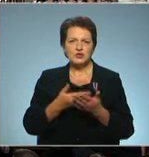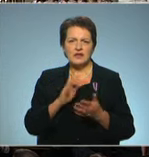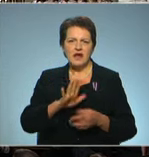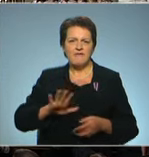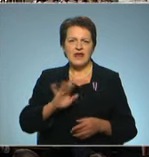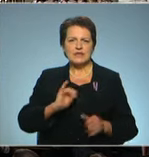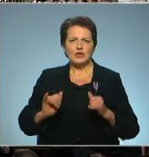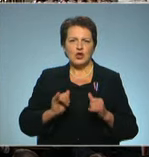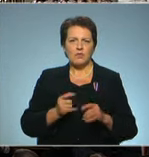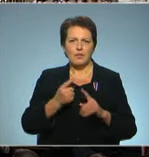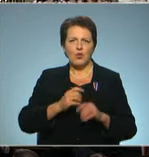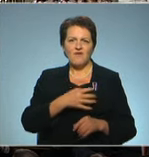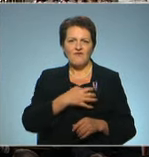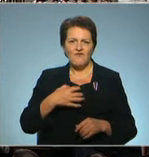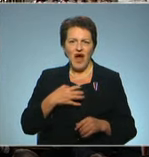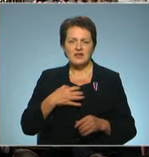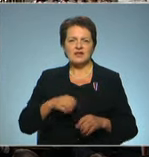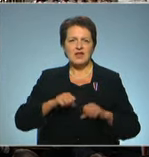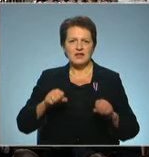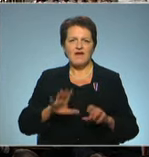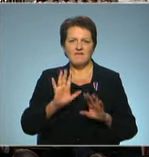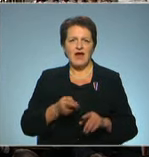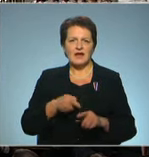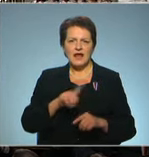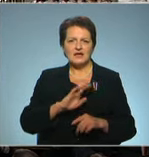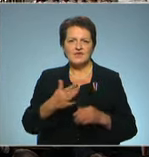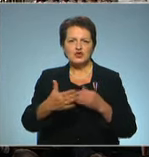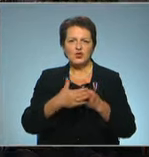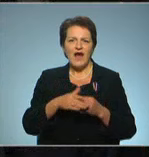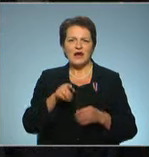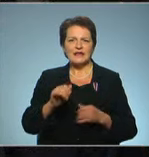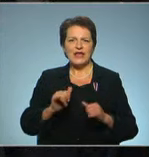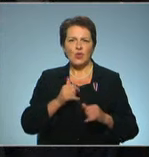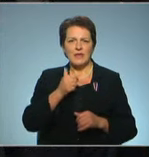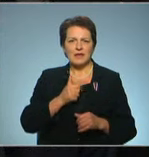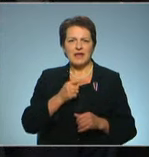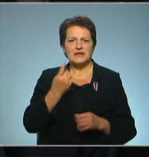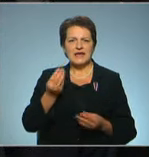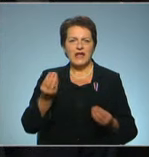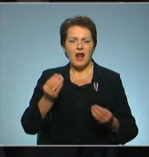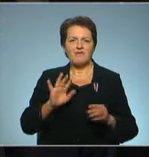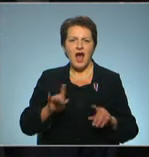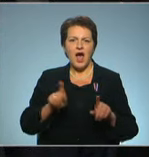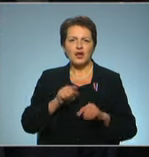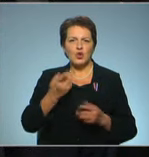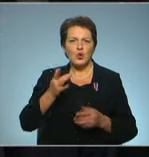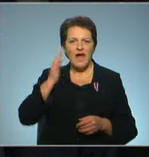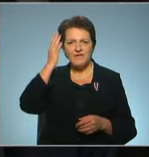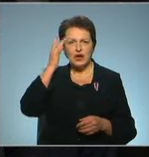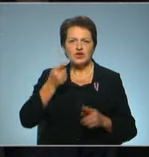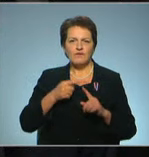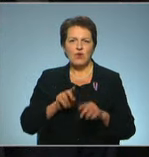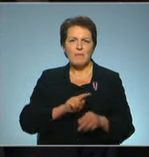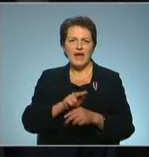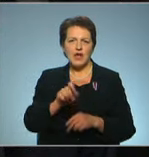tikumība un valdīt drīkst tie, kas ir vistuvāk tikumības ideālam, vai arī to, kur filozofi un